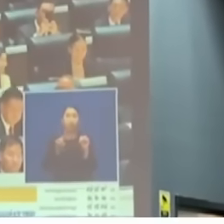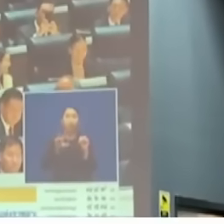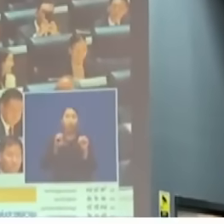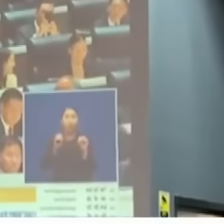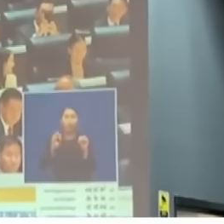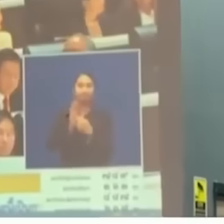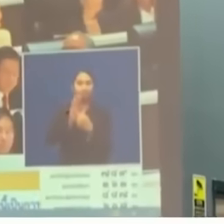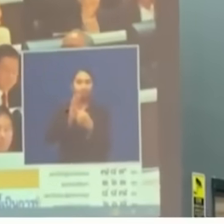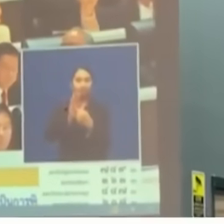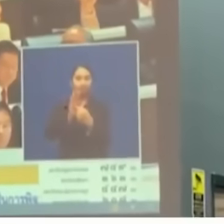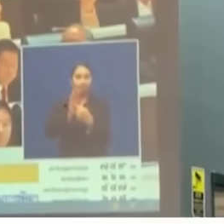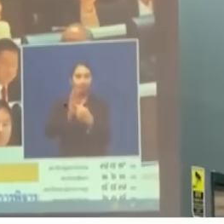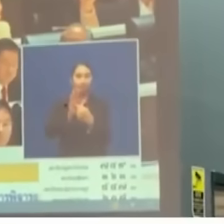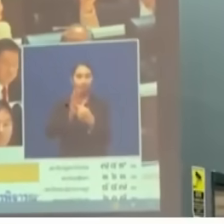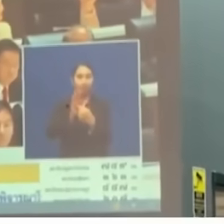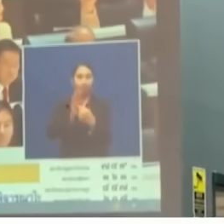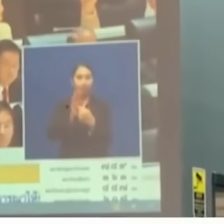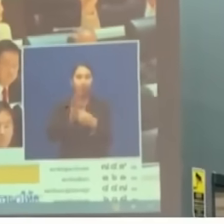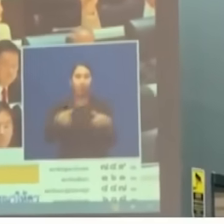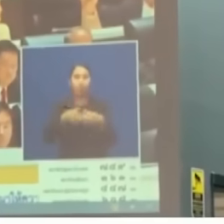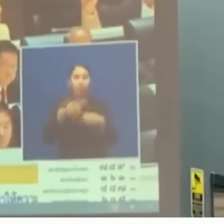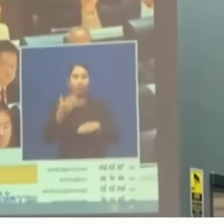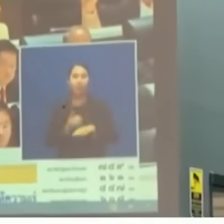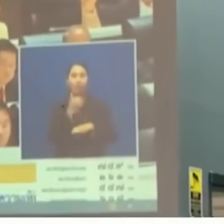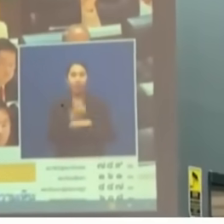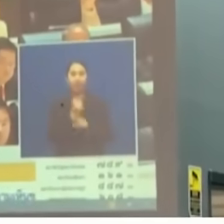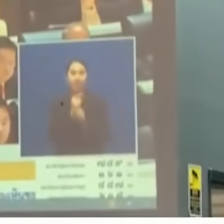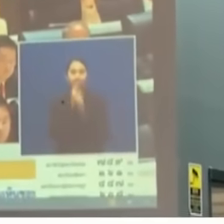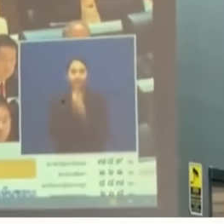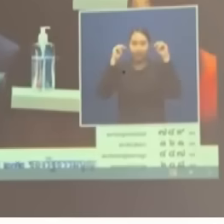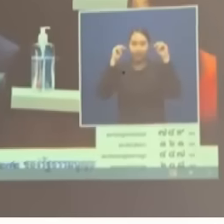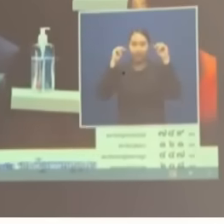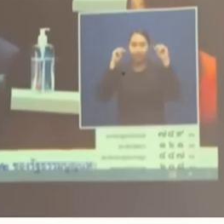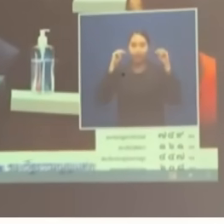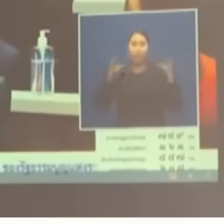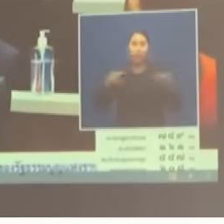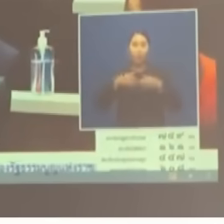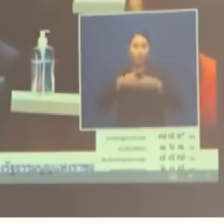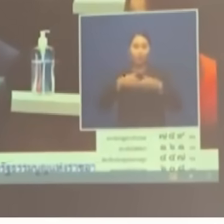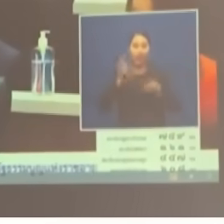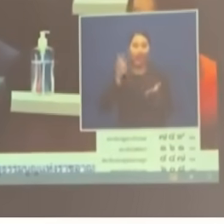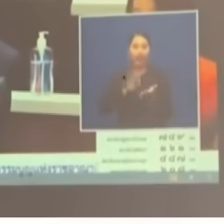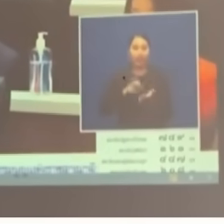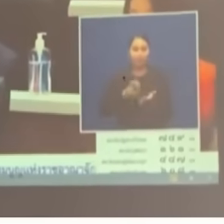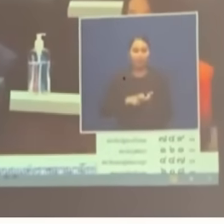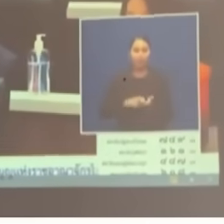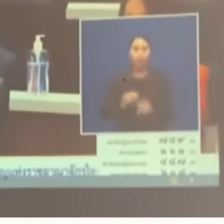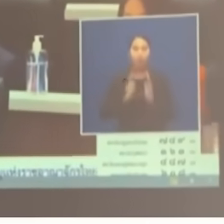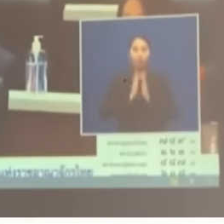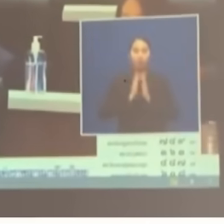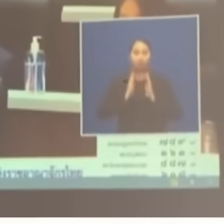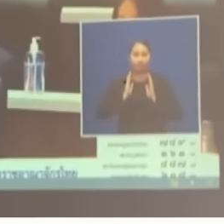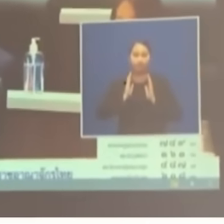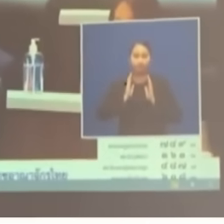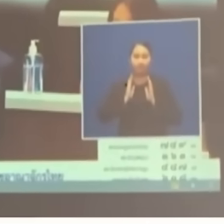าลท่านจะพิจารณาครับแต่ก็เชื่อบอกว่าหลังจากนี้ถ้าก้าวไกลไม่ได้เป็นรัฐบาลอาจจะมีการชุมนุมเกิดขึ้นนี่ก็เป็นการติด